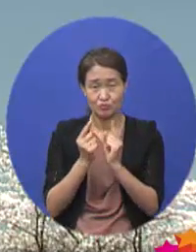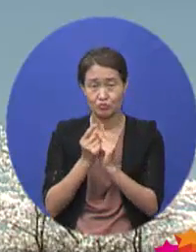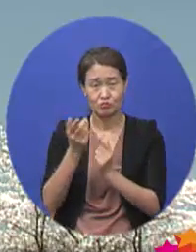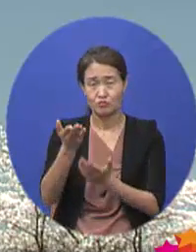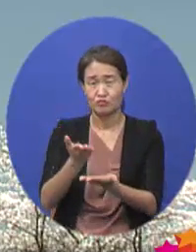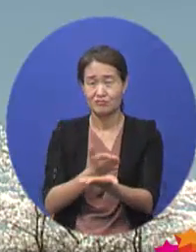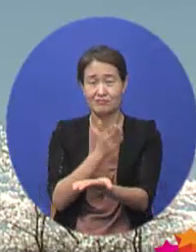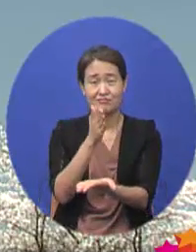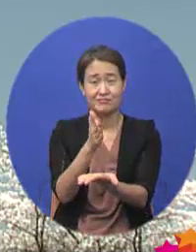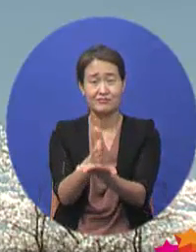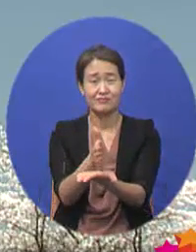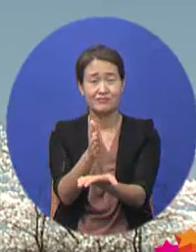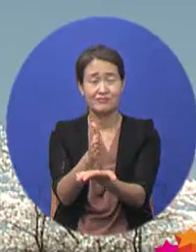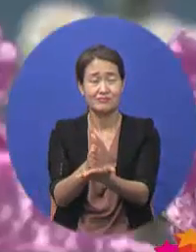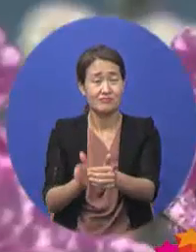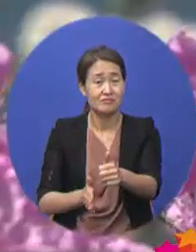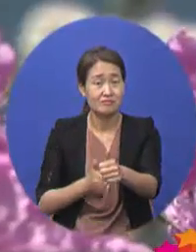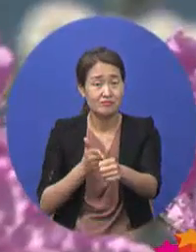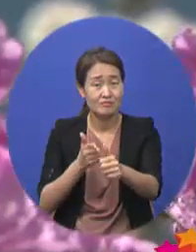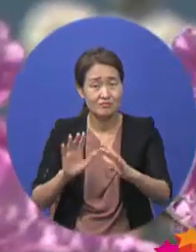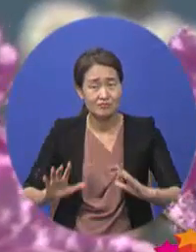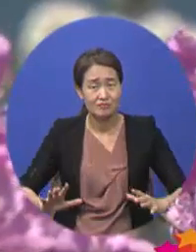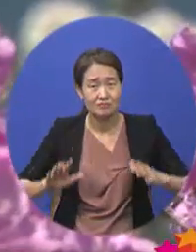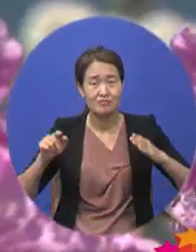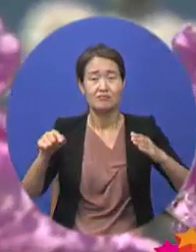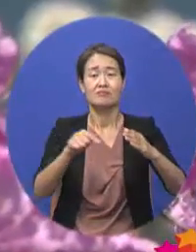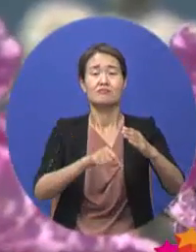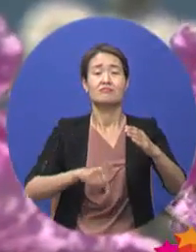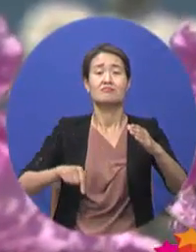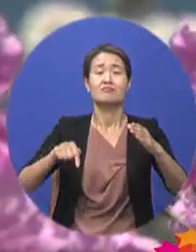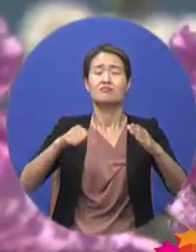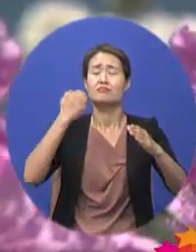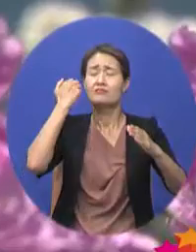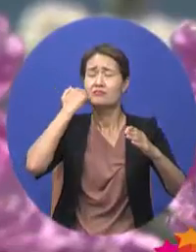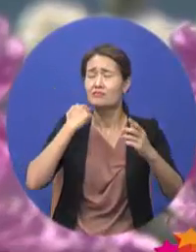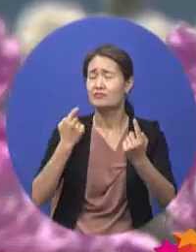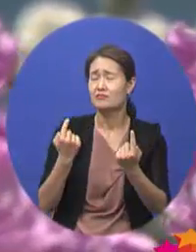눈물은 서로 안적이에요. 이 세상에서